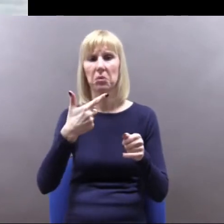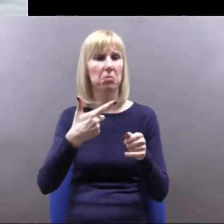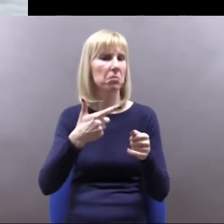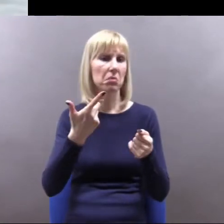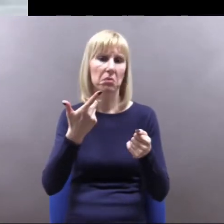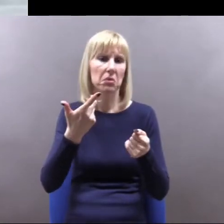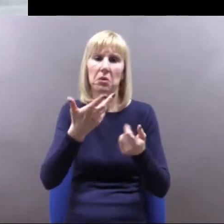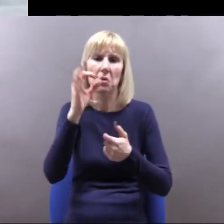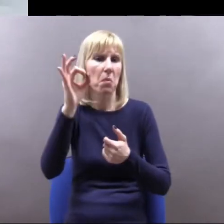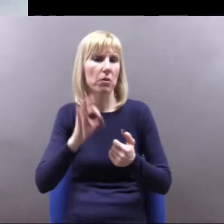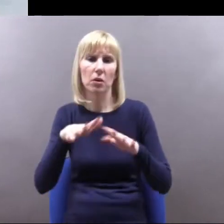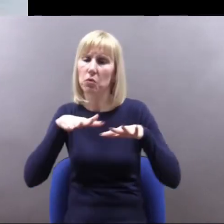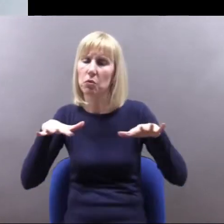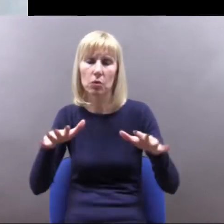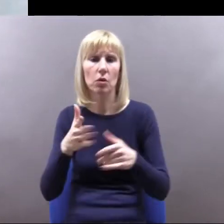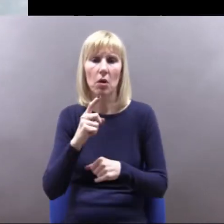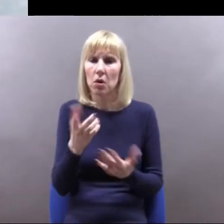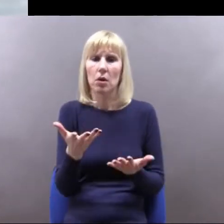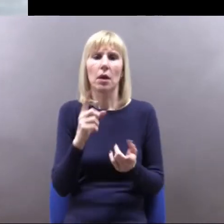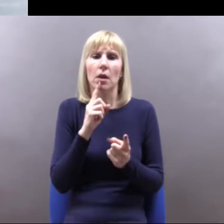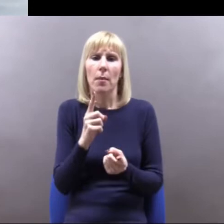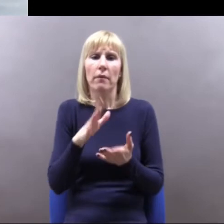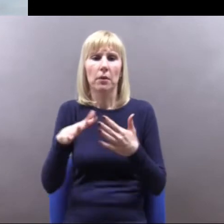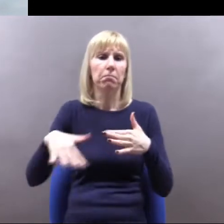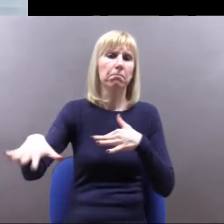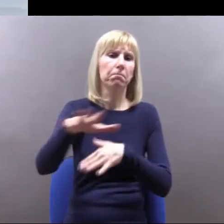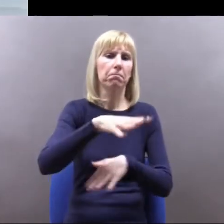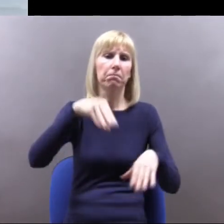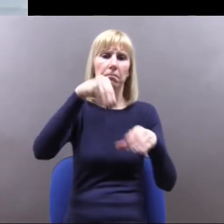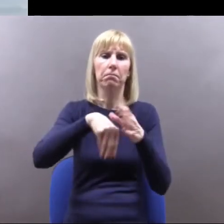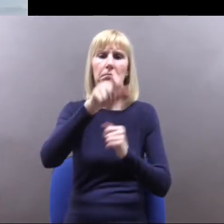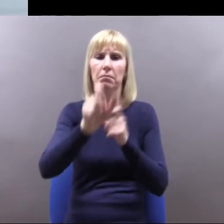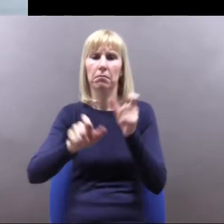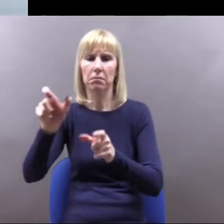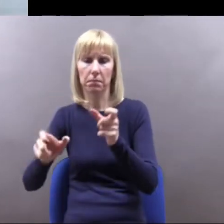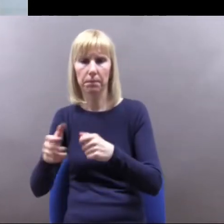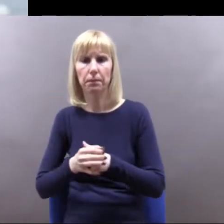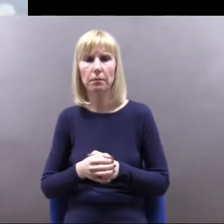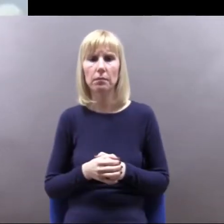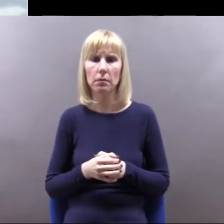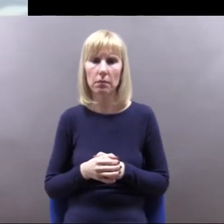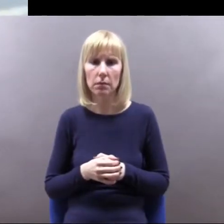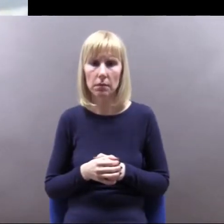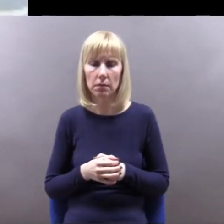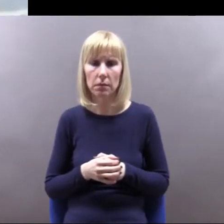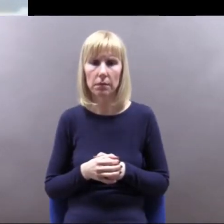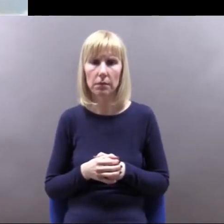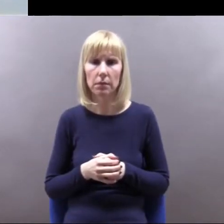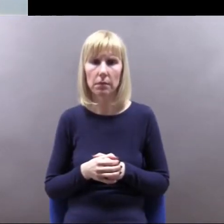ilość użytkowników przestrzeni publicznej, no musi poruszać się w